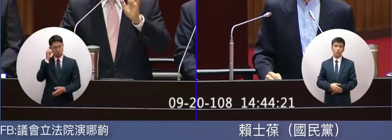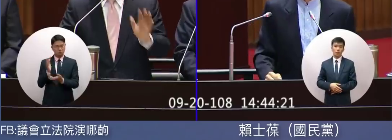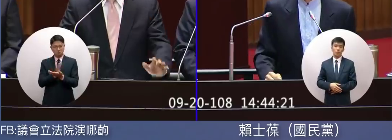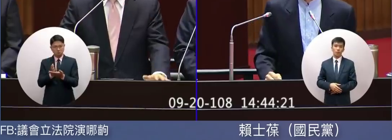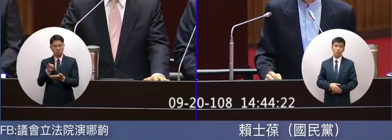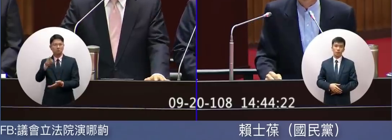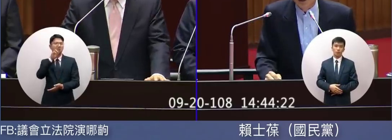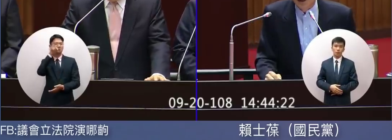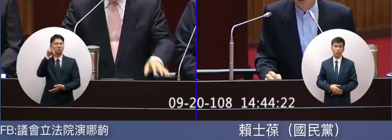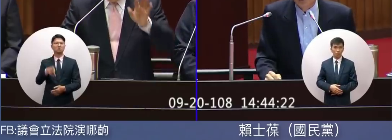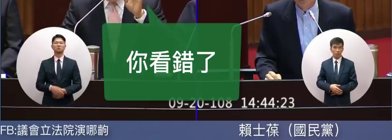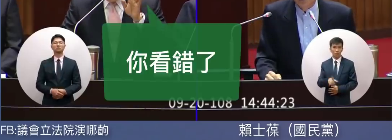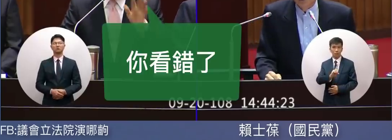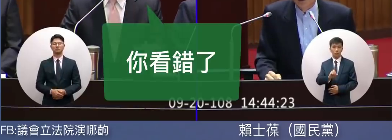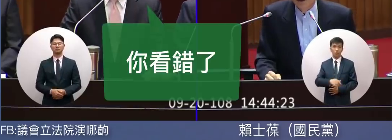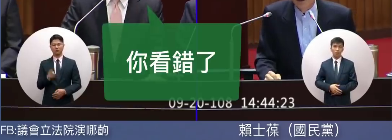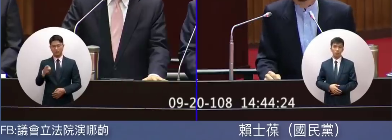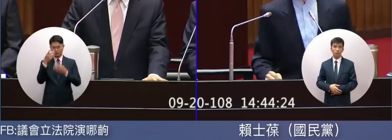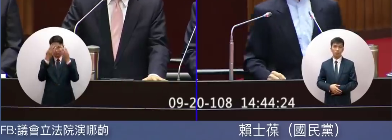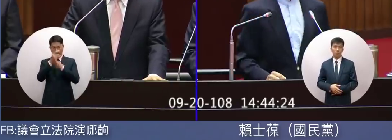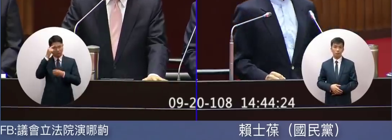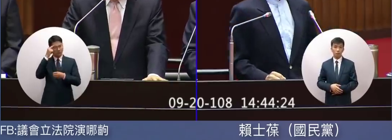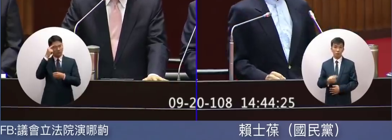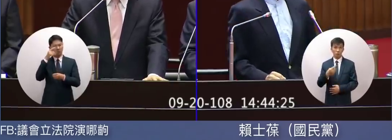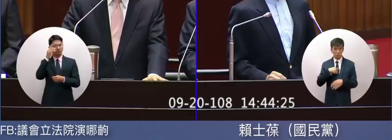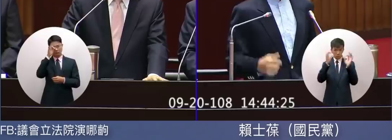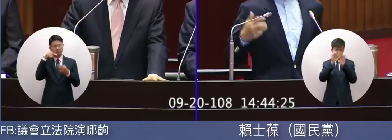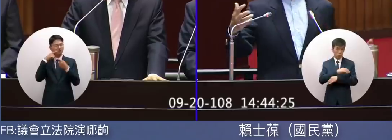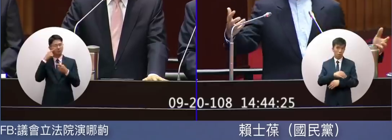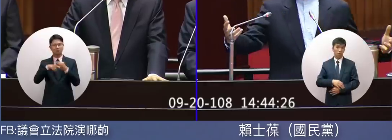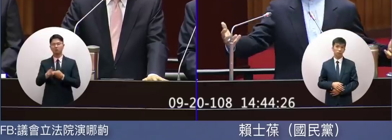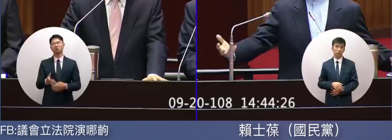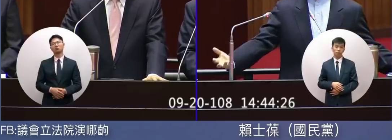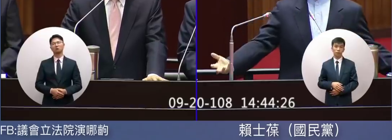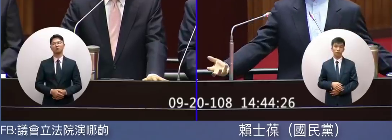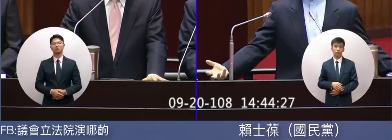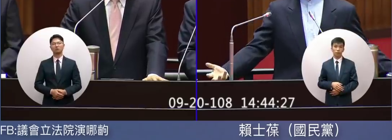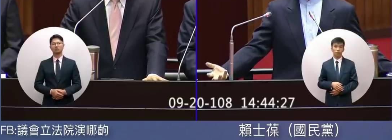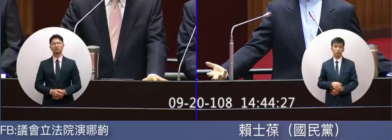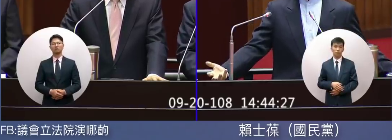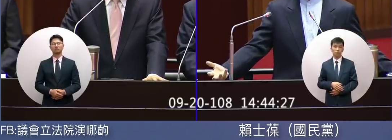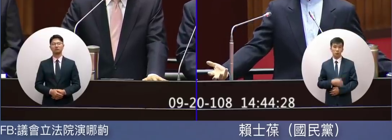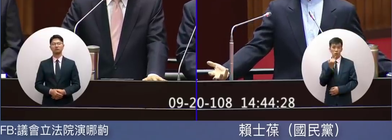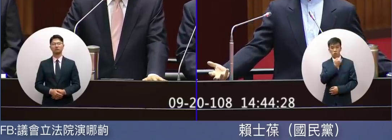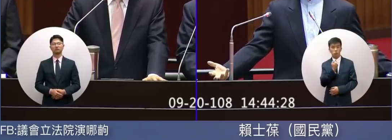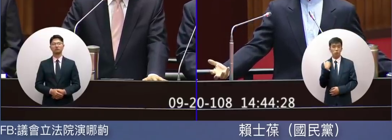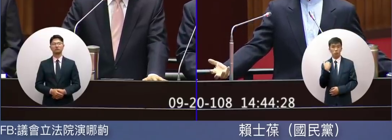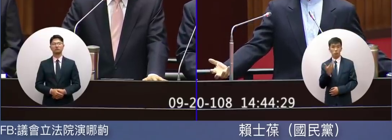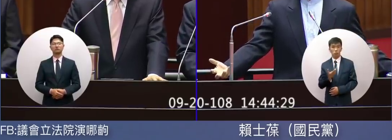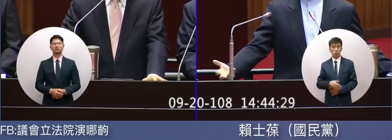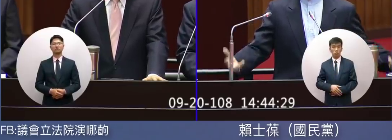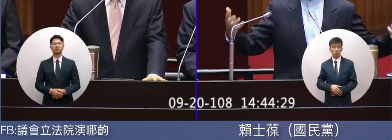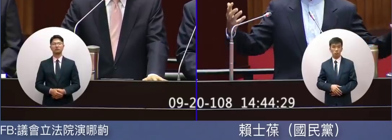评估错误。 啊， 你看错了。 看错了哦，我现在看蔡那边不可能啊，对不